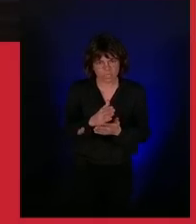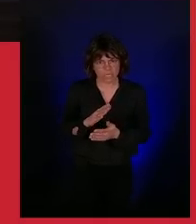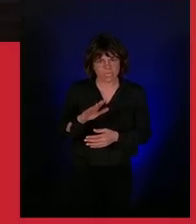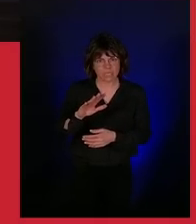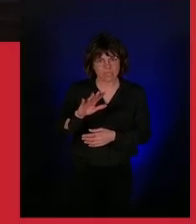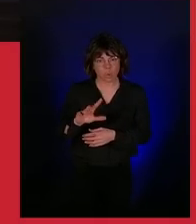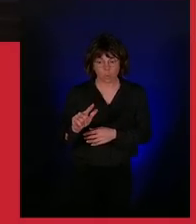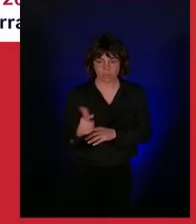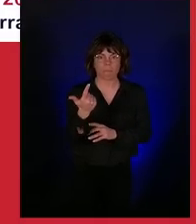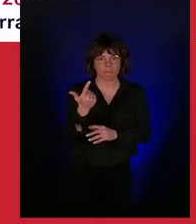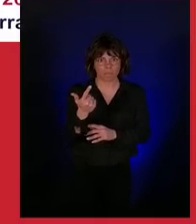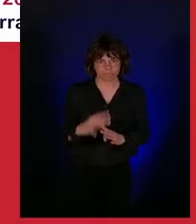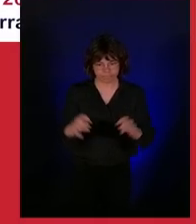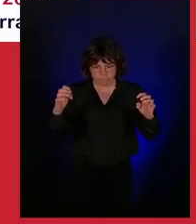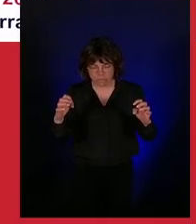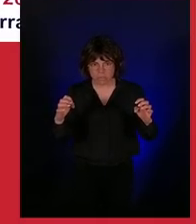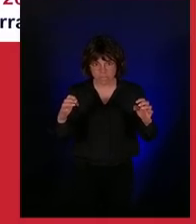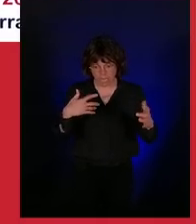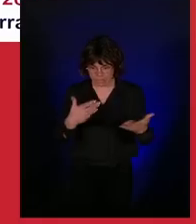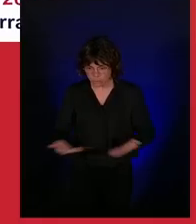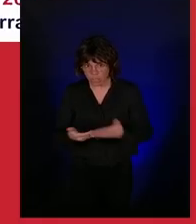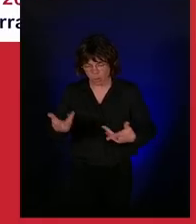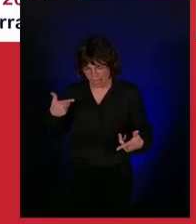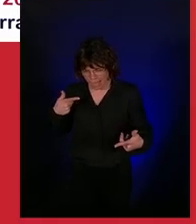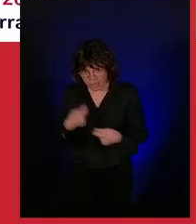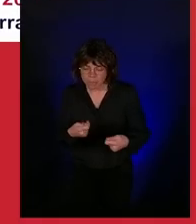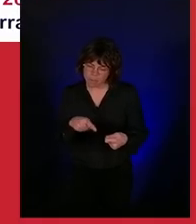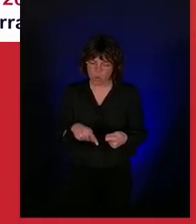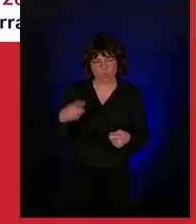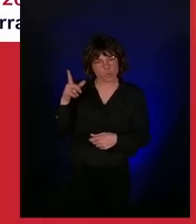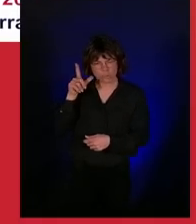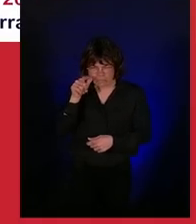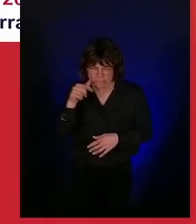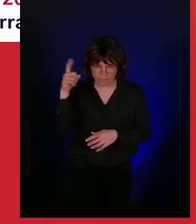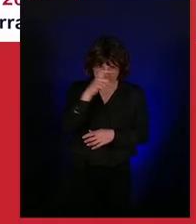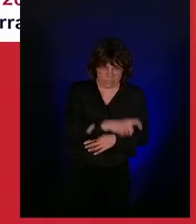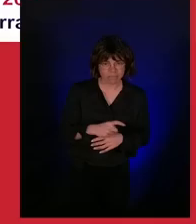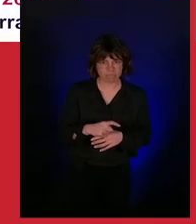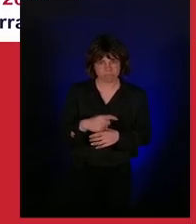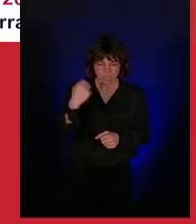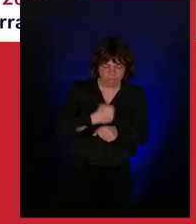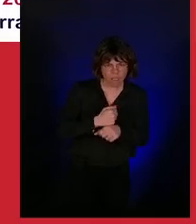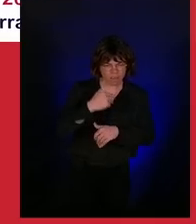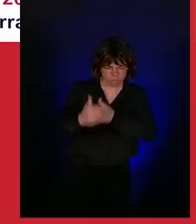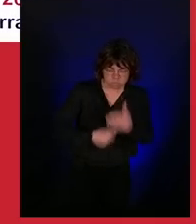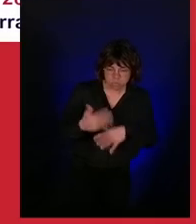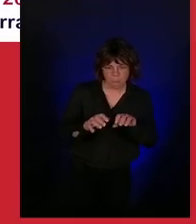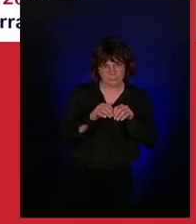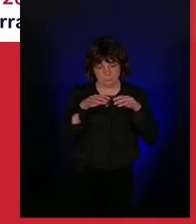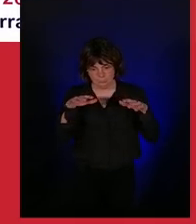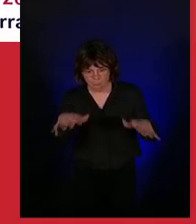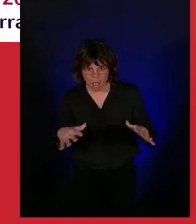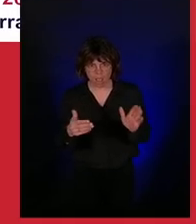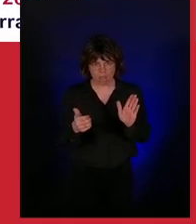52e et nous adapter à une situation plus que difficile. C'est dire si l'activité n'a pas manqué et son étendue